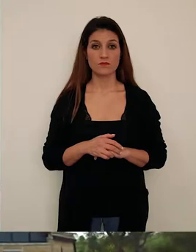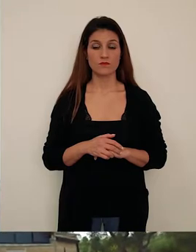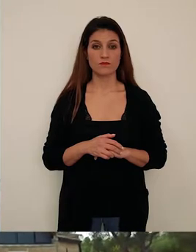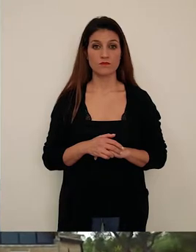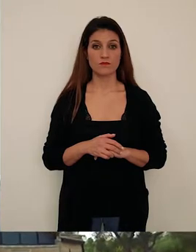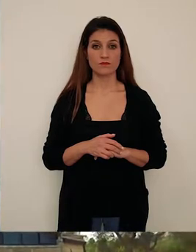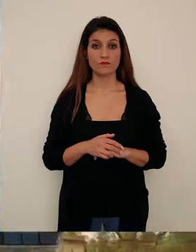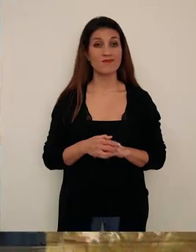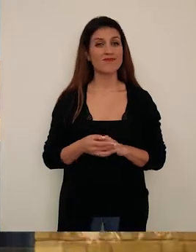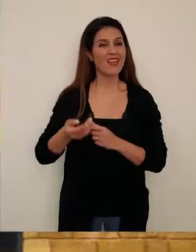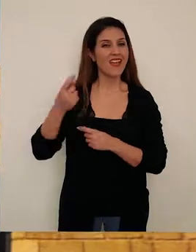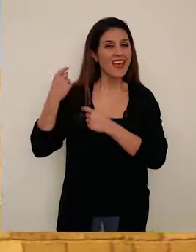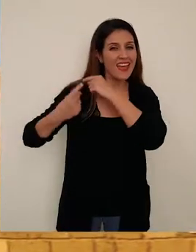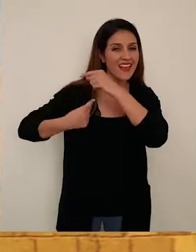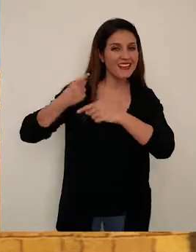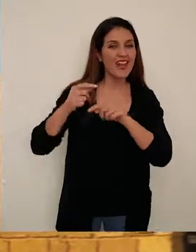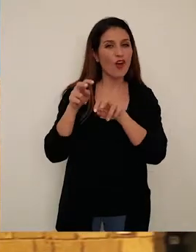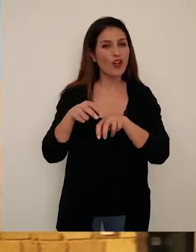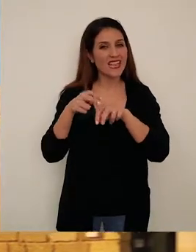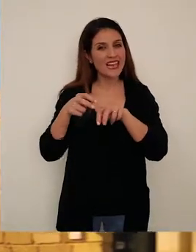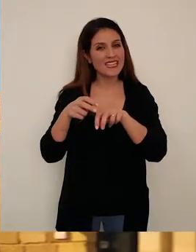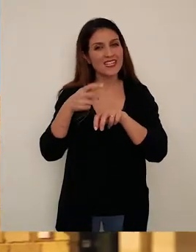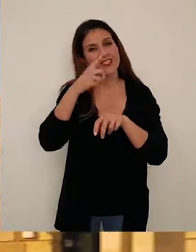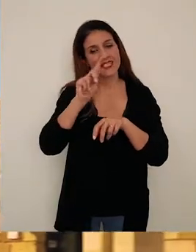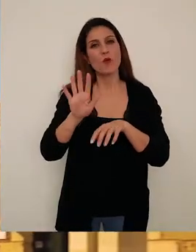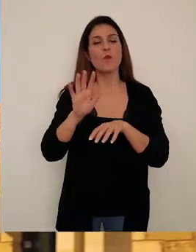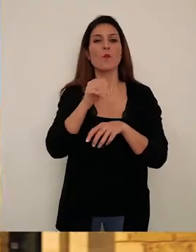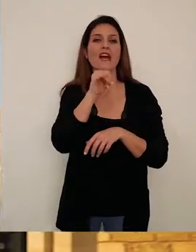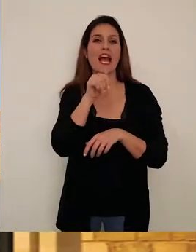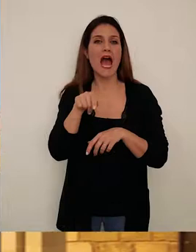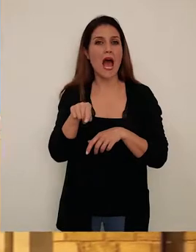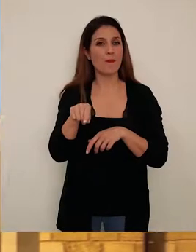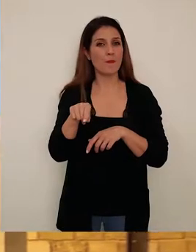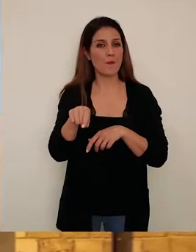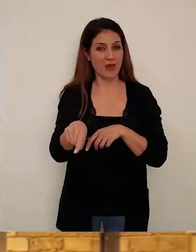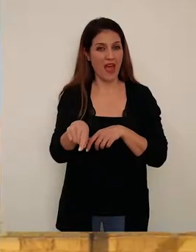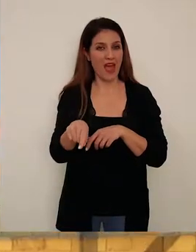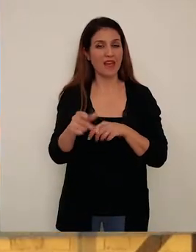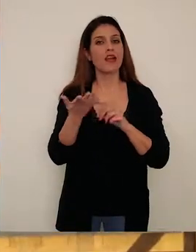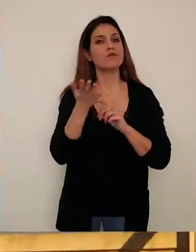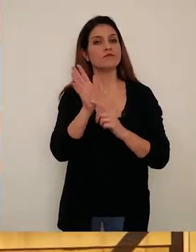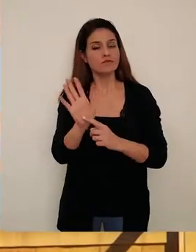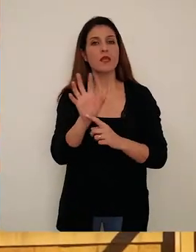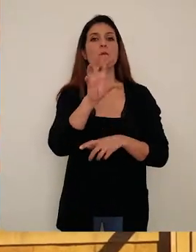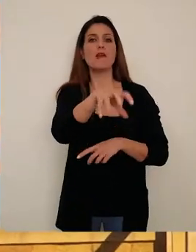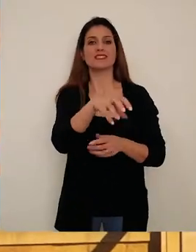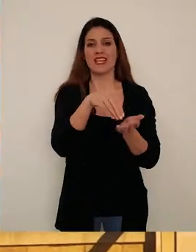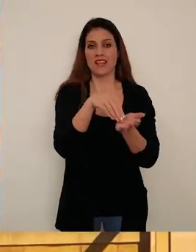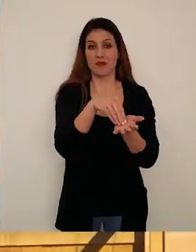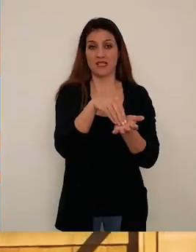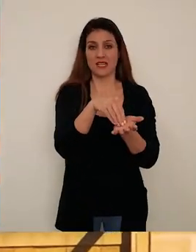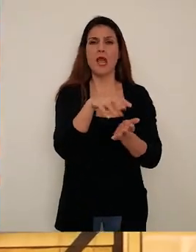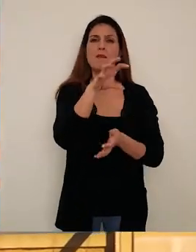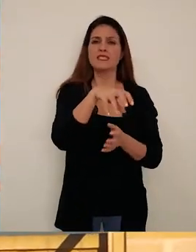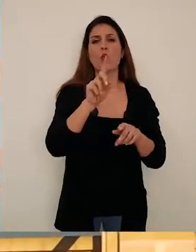Testimonianza dell'eredità contadina e del periodo coloniale caprese sono le splendide antiche masserie, alcune delle quali perfettamente ristrutturate